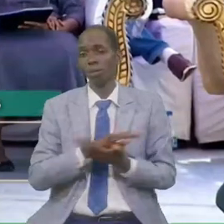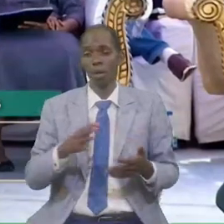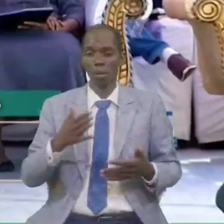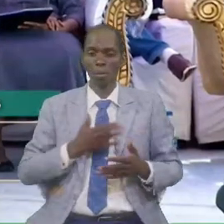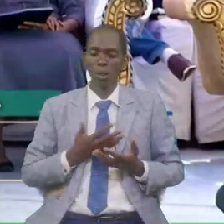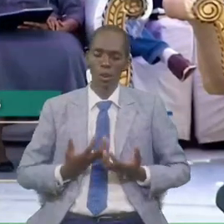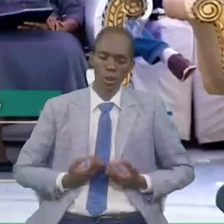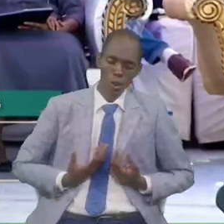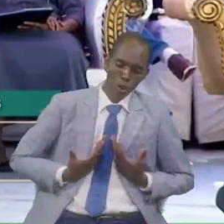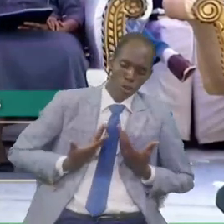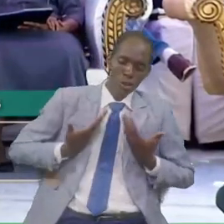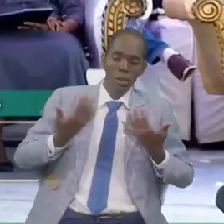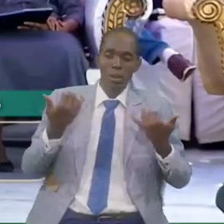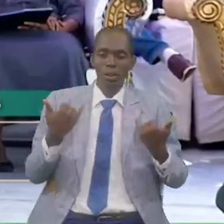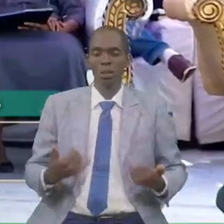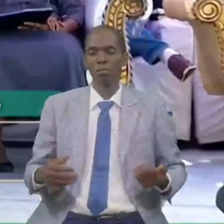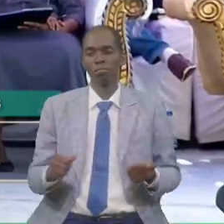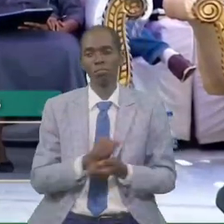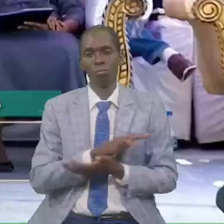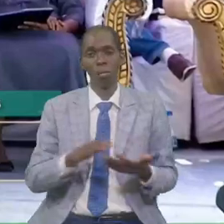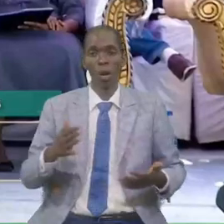Oh, mon aspiration est partie.